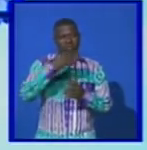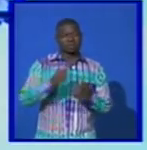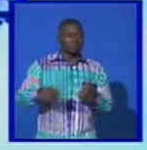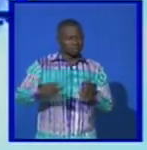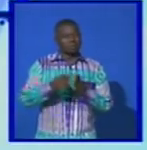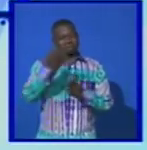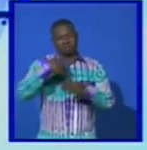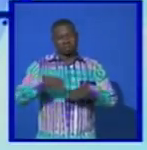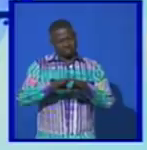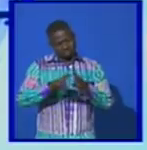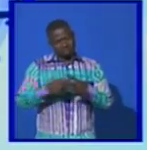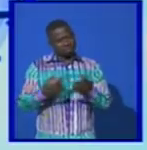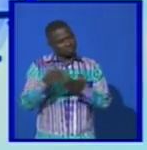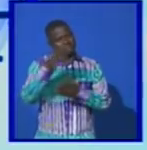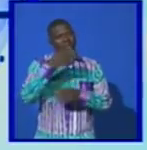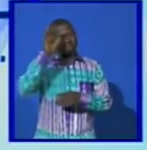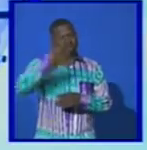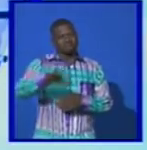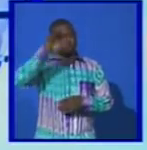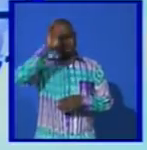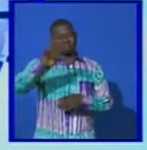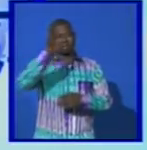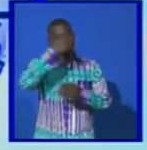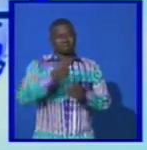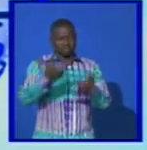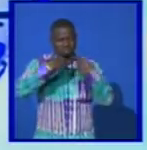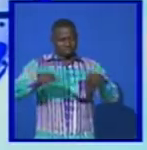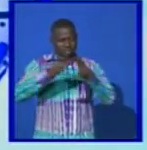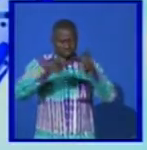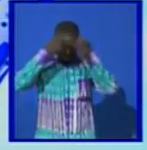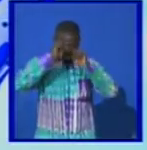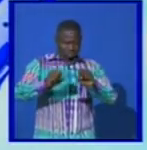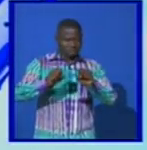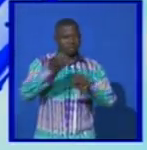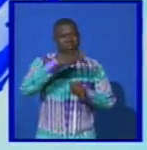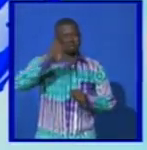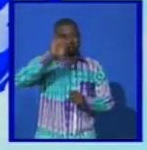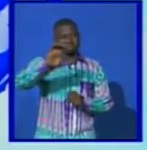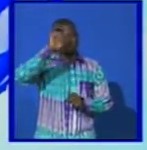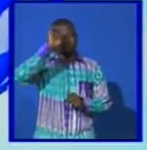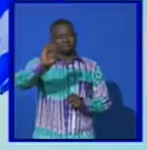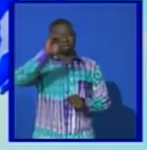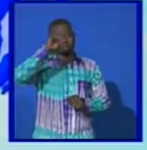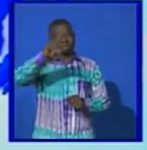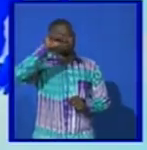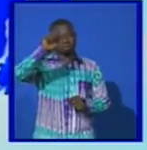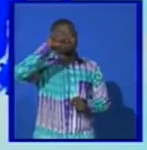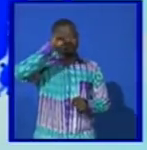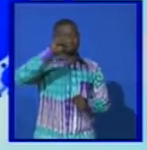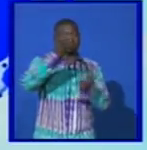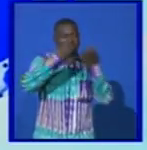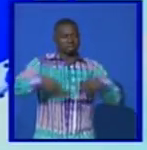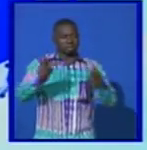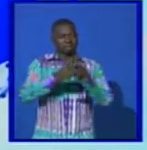ordinaire des chefs d'État et de gouvernement de la Communauté économique des États de l'Afrique de l'Ouest, CEDEAO. Réunis à Abuja, les chefs d'État vont discuter